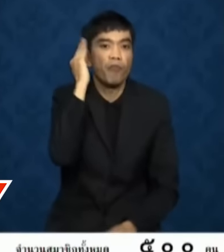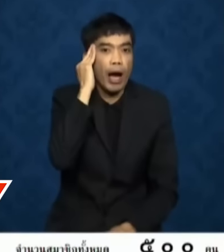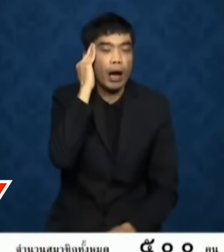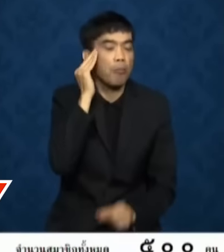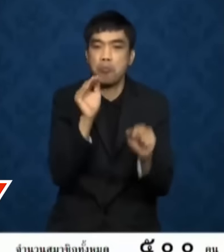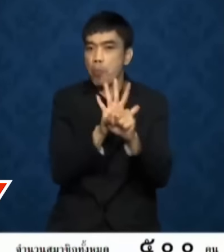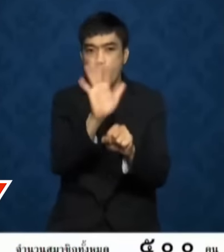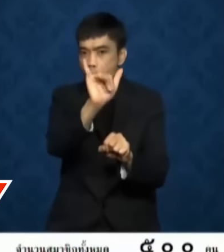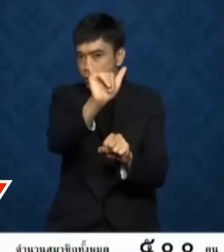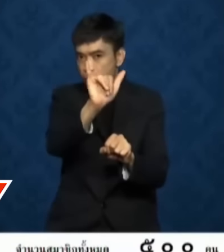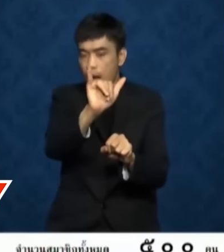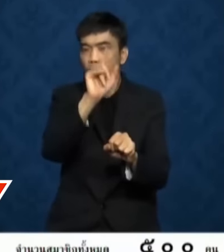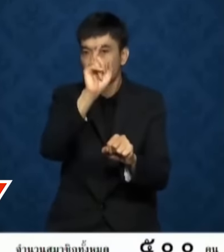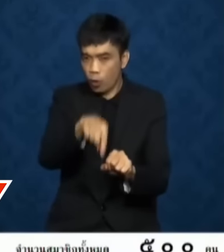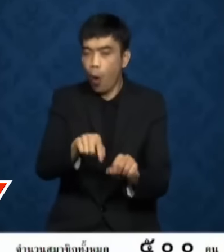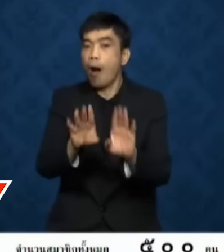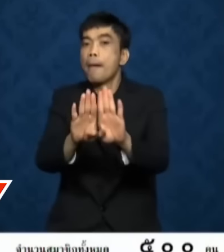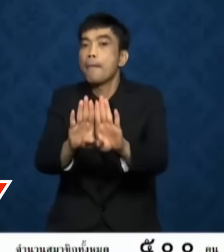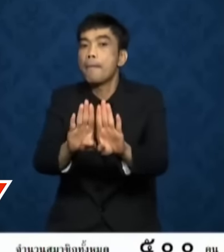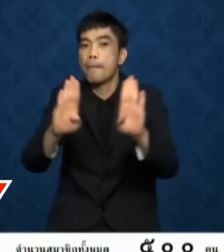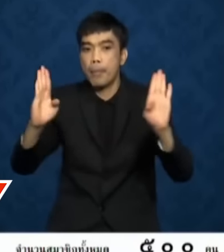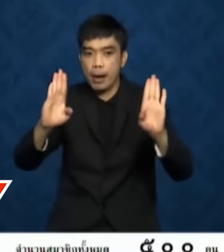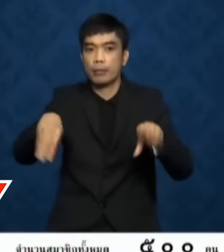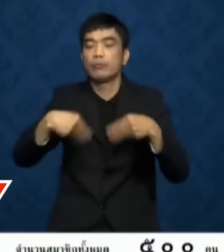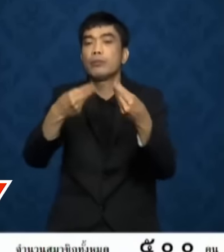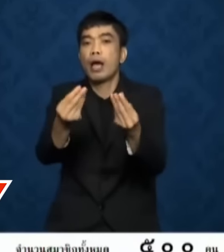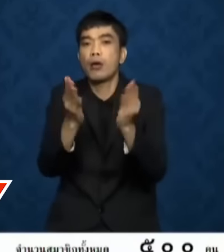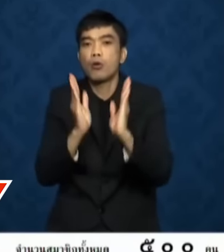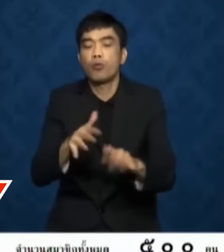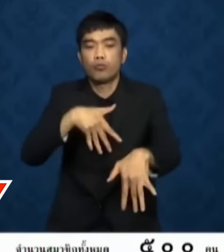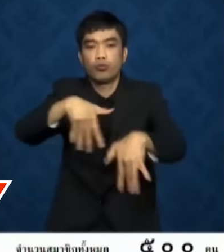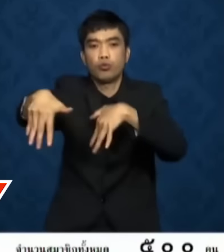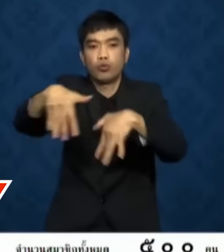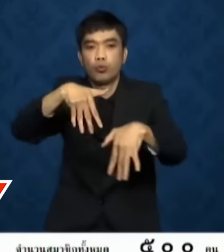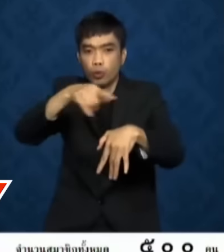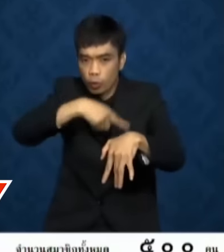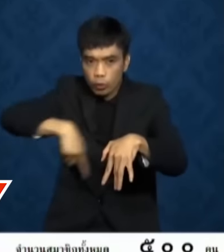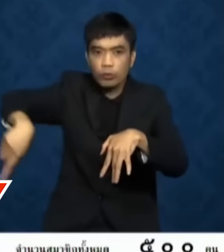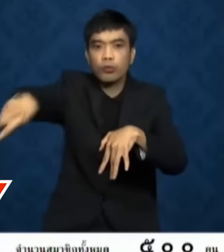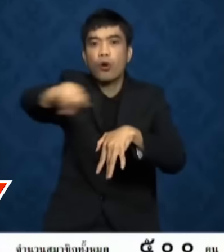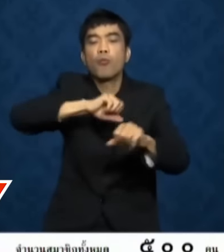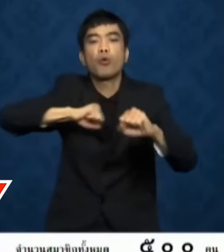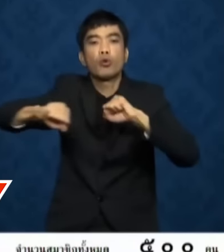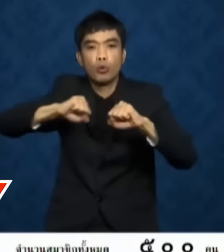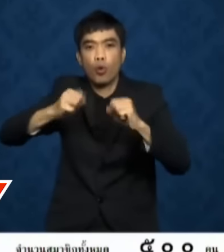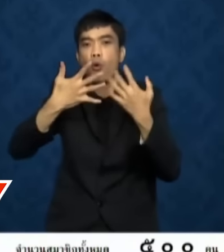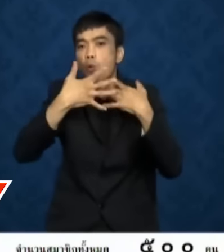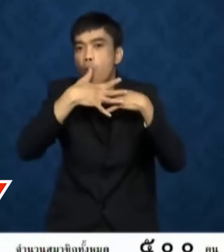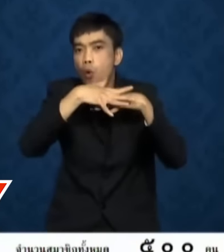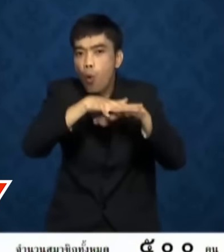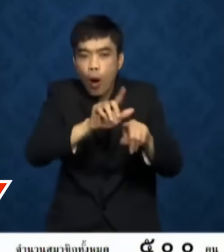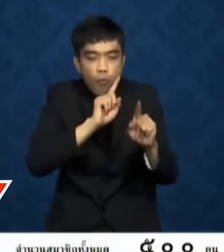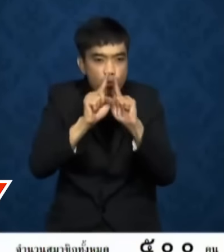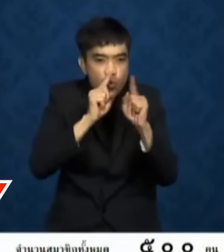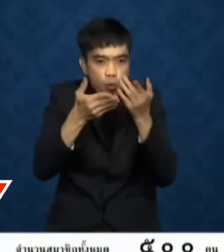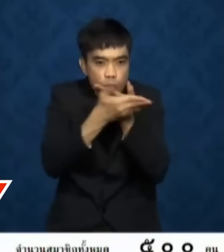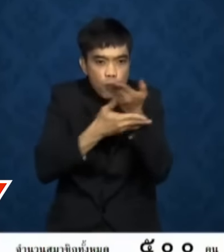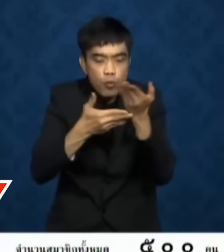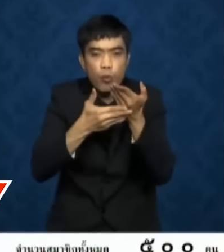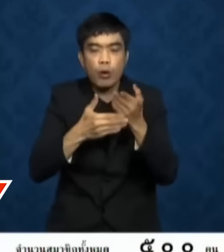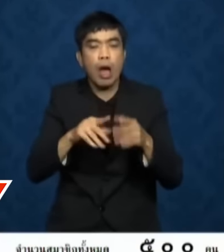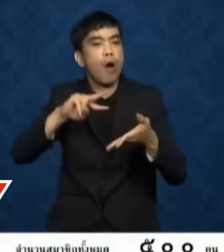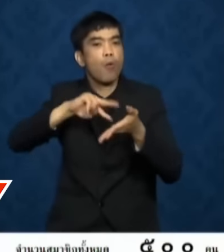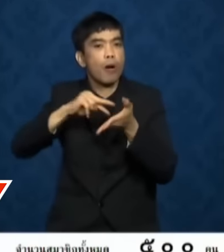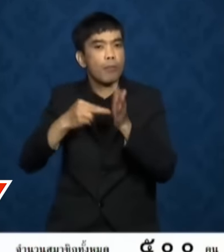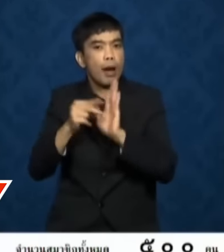แต่เราจำเป็นที่จะต้องเปิดพื้นที่ต่างๆให้เยาวชนนั้นสามารถเข้ามีส่วนร่วมได้มากขึ้นพื้นที่ที่ผมพูดถึงนี้ท่านประ